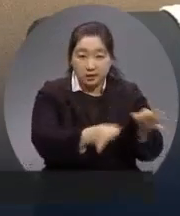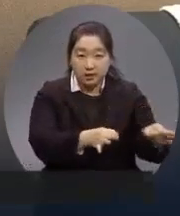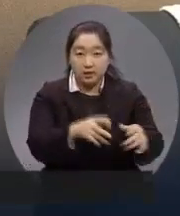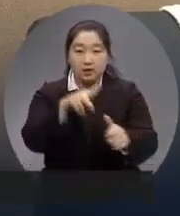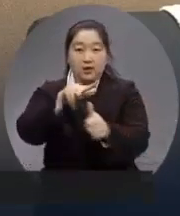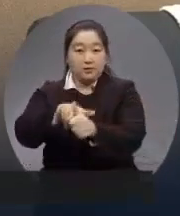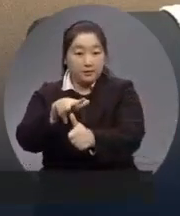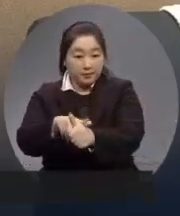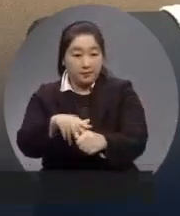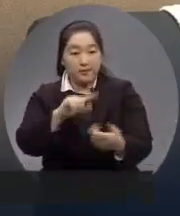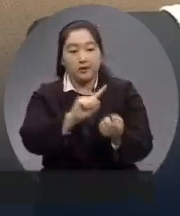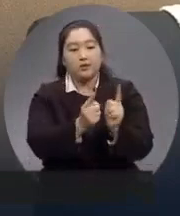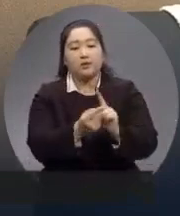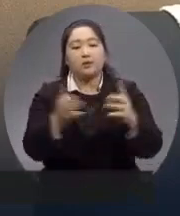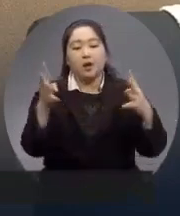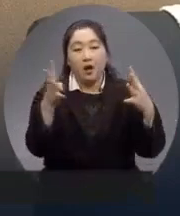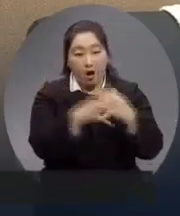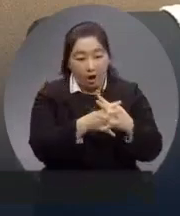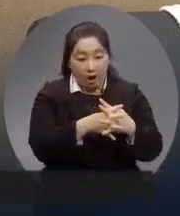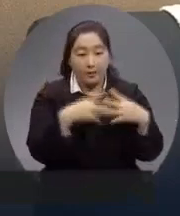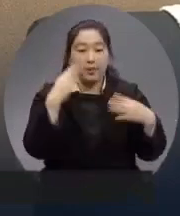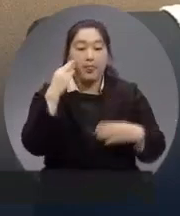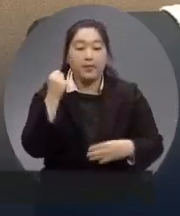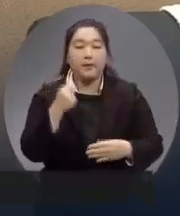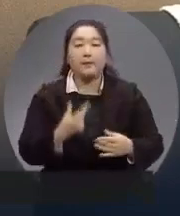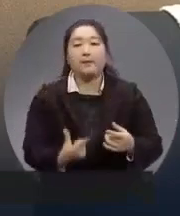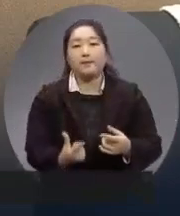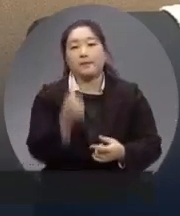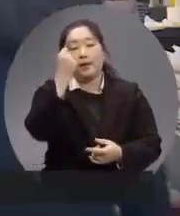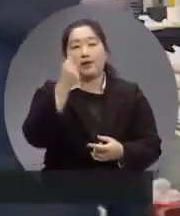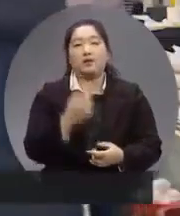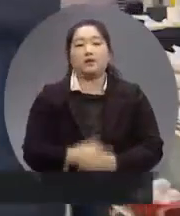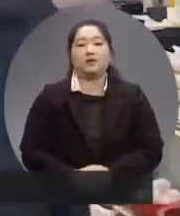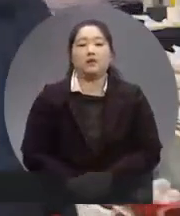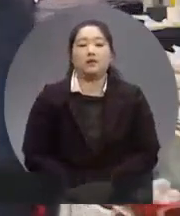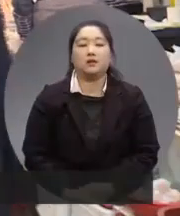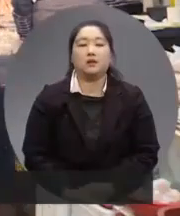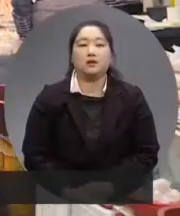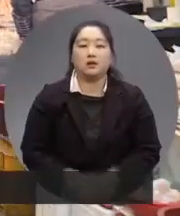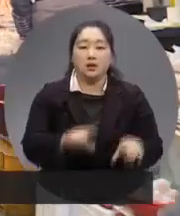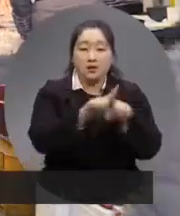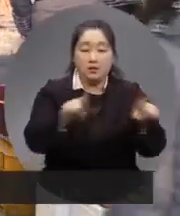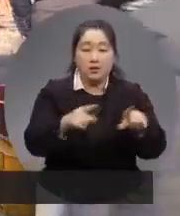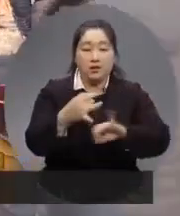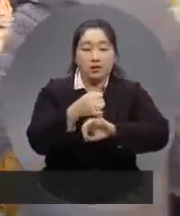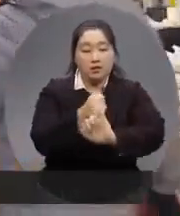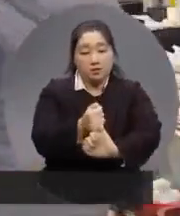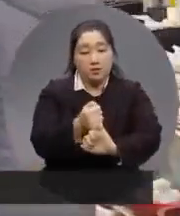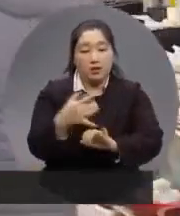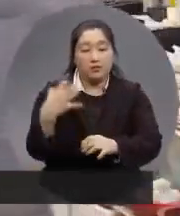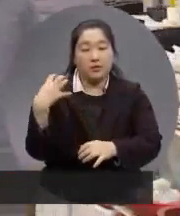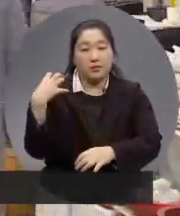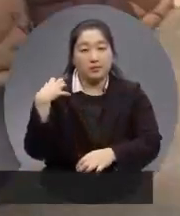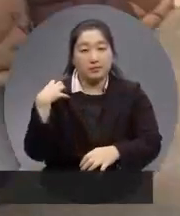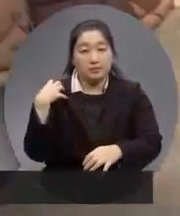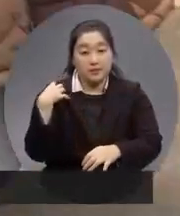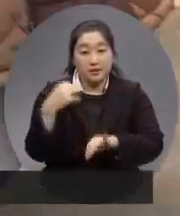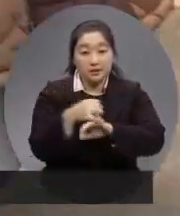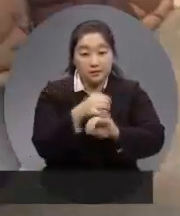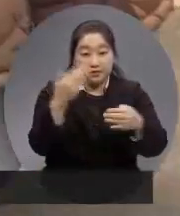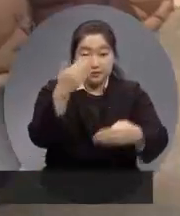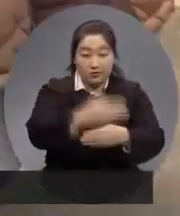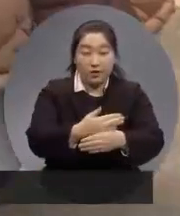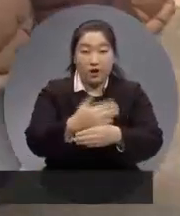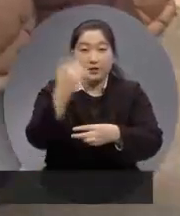원만히 마무리를 짓고 가급적이면 최대한 빨리. 평일 의무휴업일 논의가 급물살을 탄 건 청주